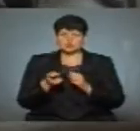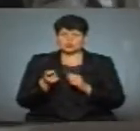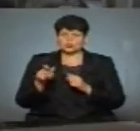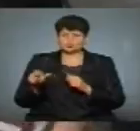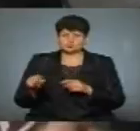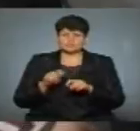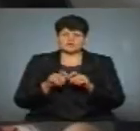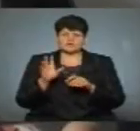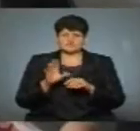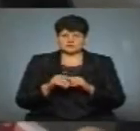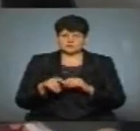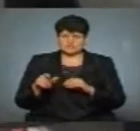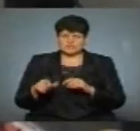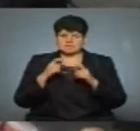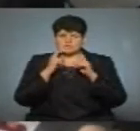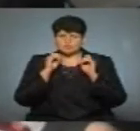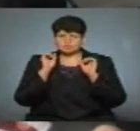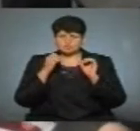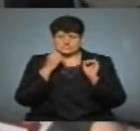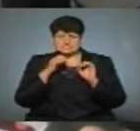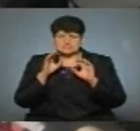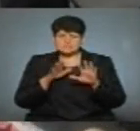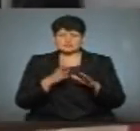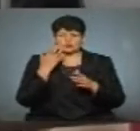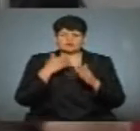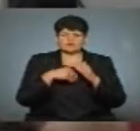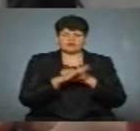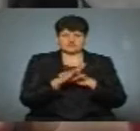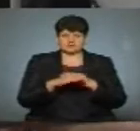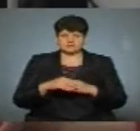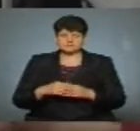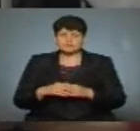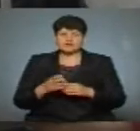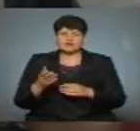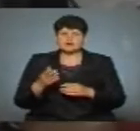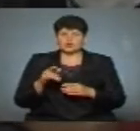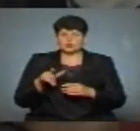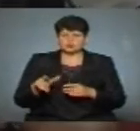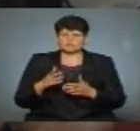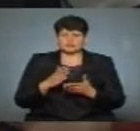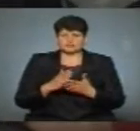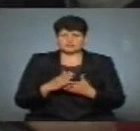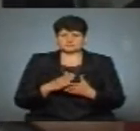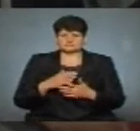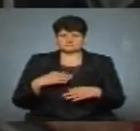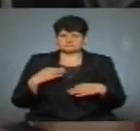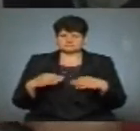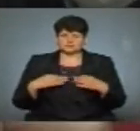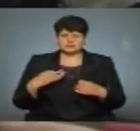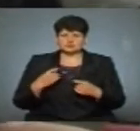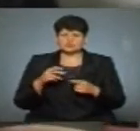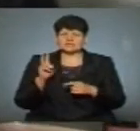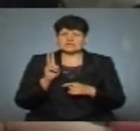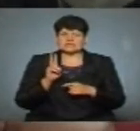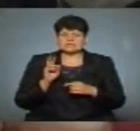всіх пасажирів, маску можна знімати тільки, коли виходять із транспорту. І є люди, які не задоволені тим, що транспорту дуже мало, і вони не мають чим добратися